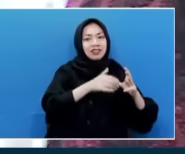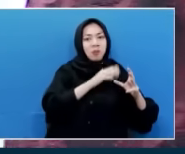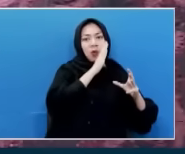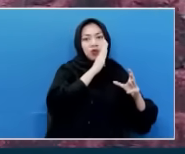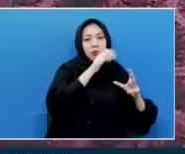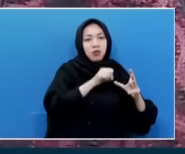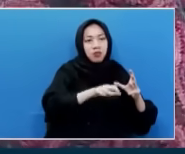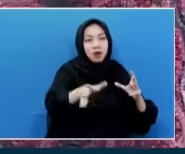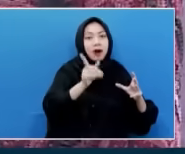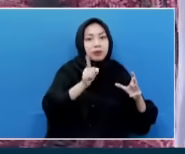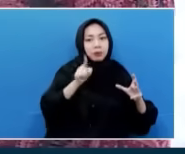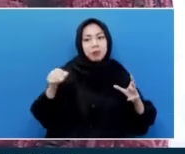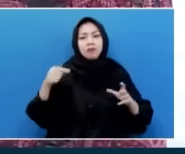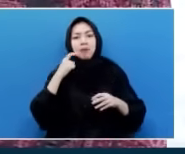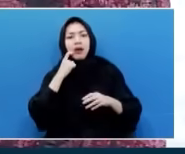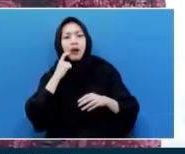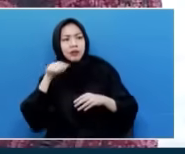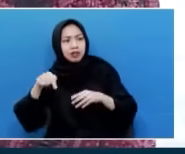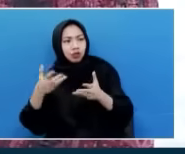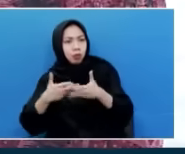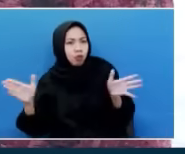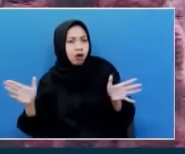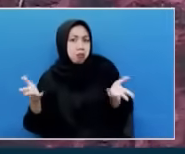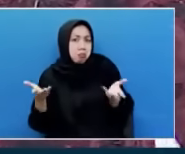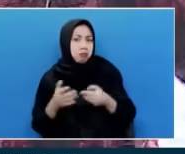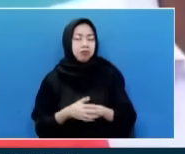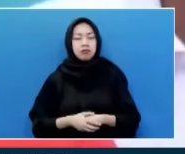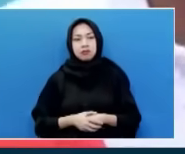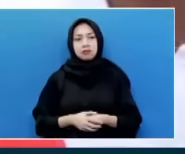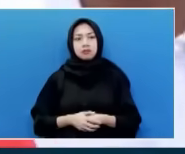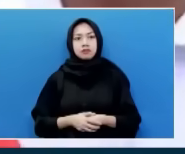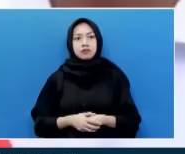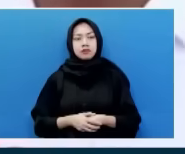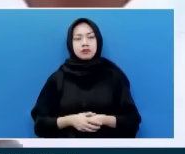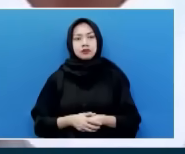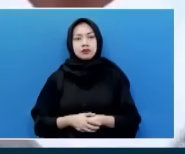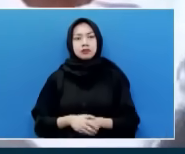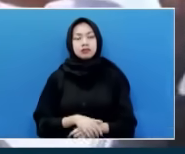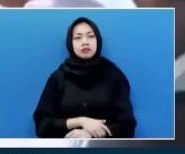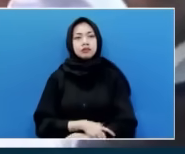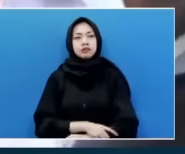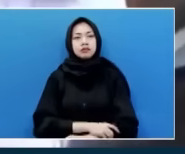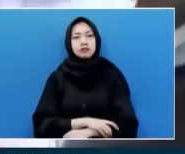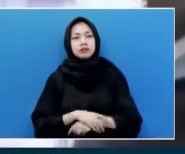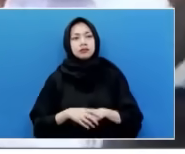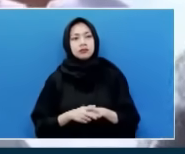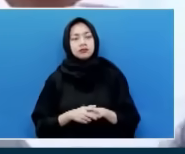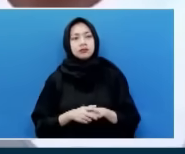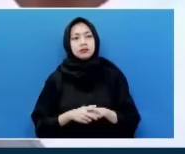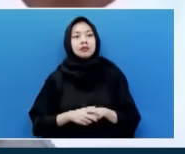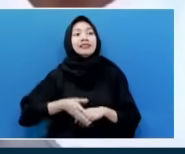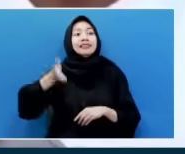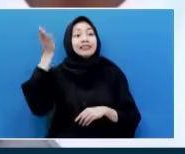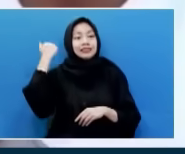Megawati selalu membuka pintu Bagi siapapun yang ingin bertemu seseorang sebelumnya Kalau bertemu dengan